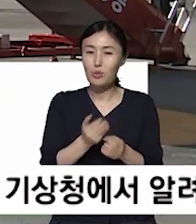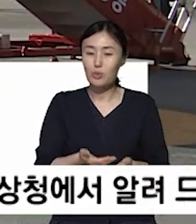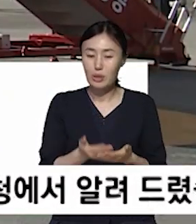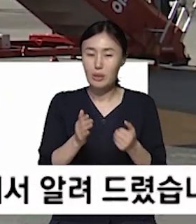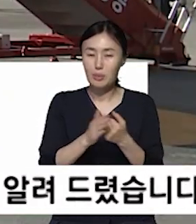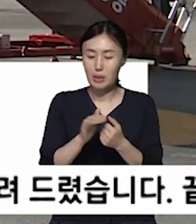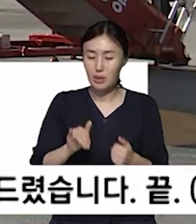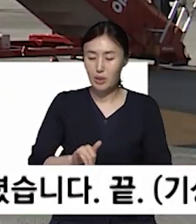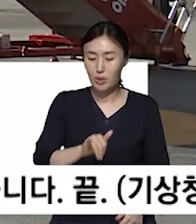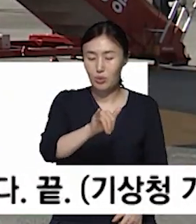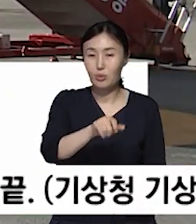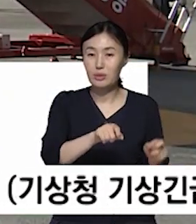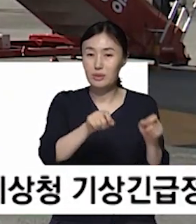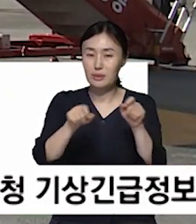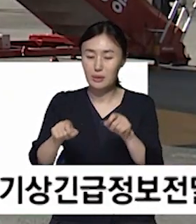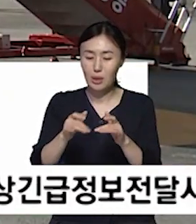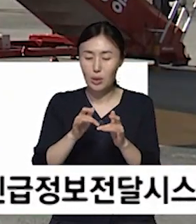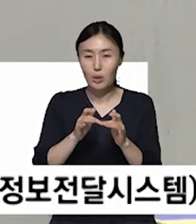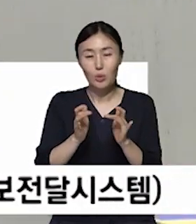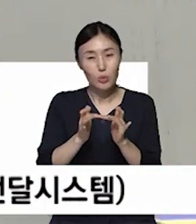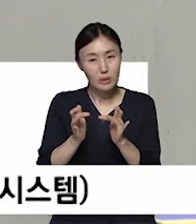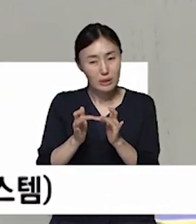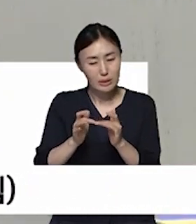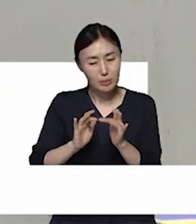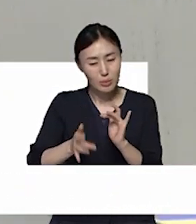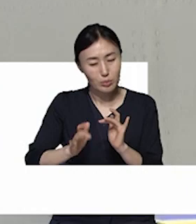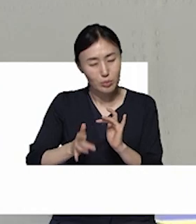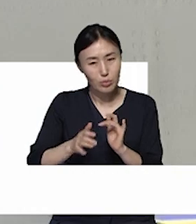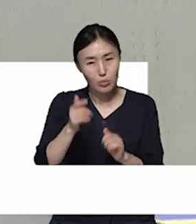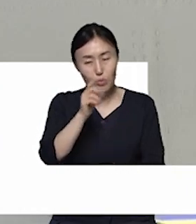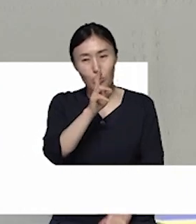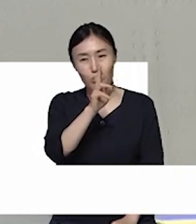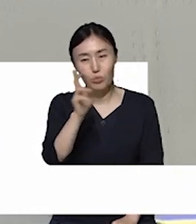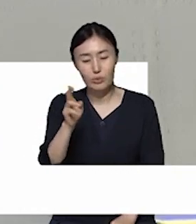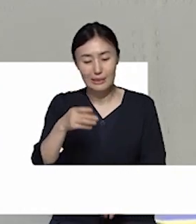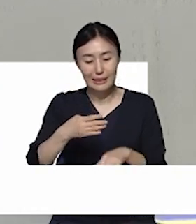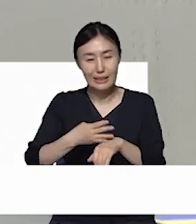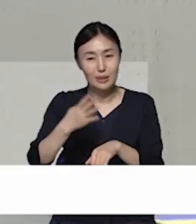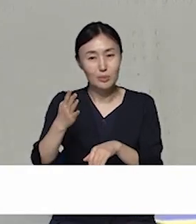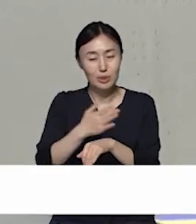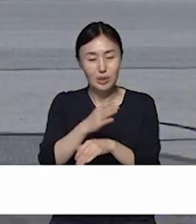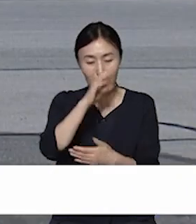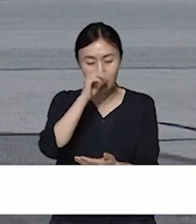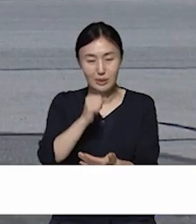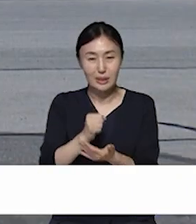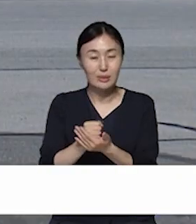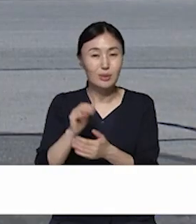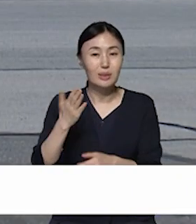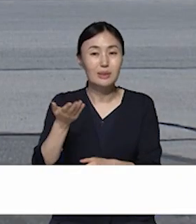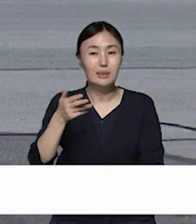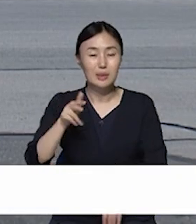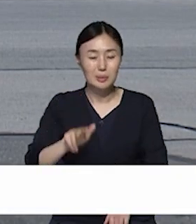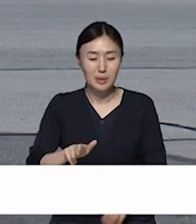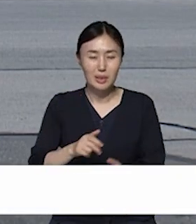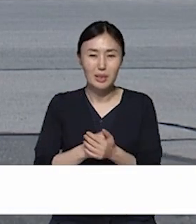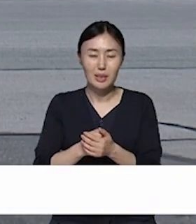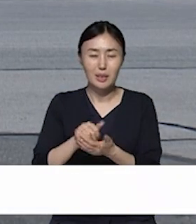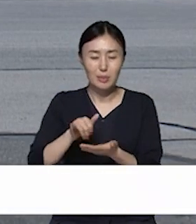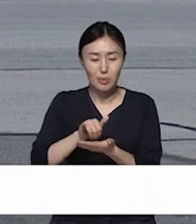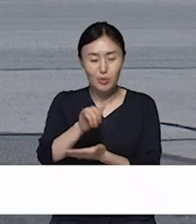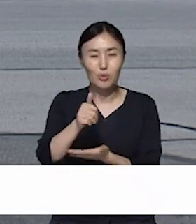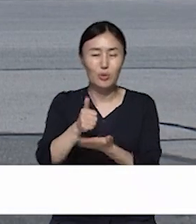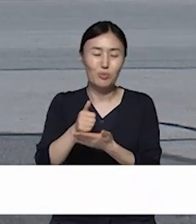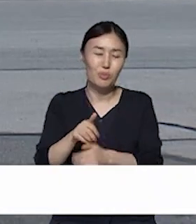밝혔습니다. 통신장애는 1시간 반 만인 오후 4시쯤 복구됐지만 발권에 차질이 빚어지면서 승객들이 큰 불편을